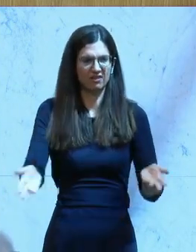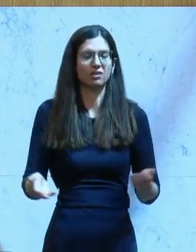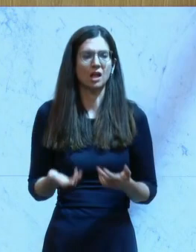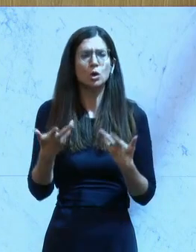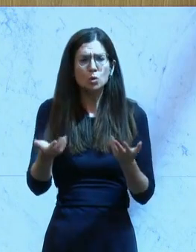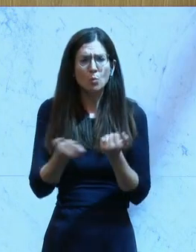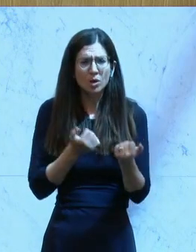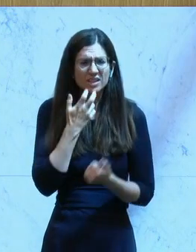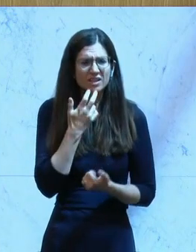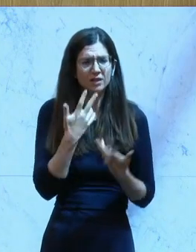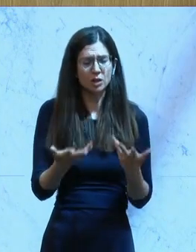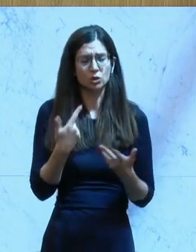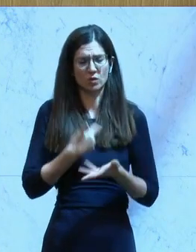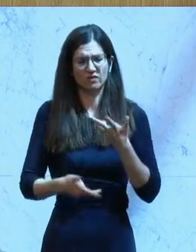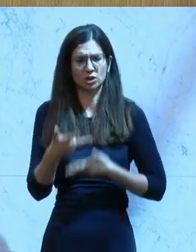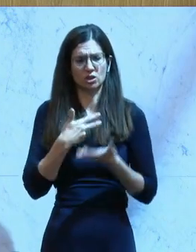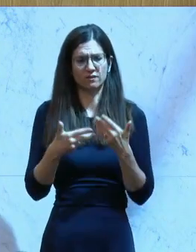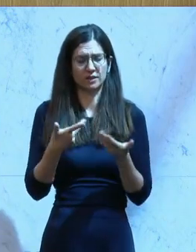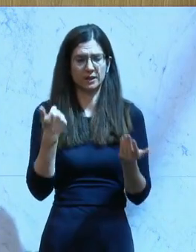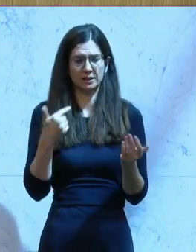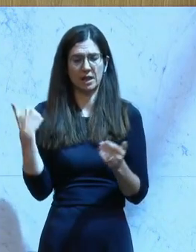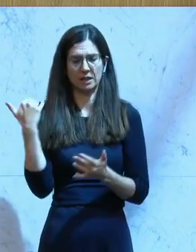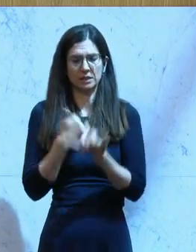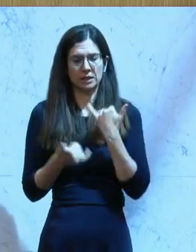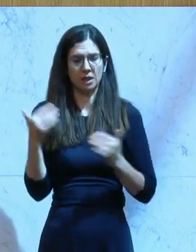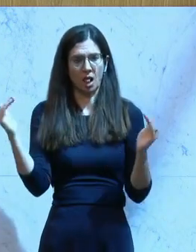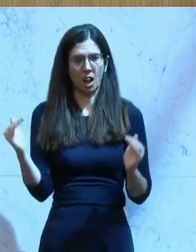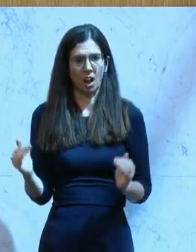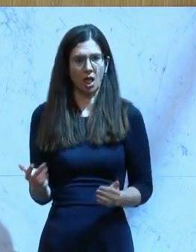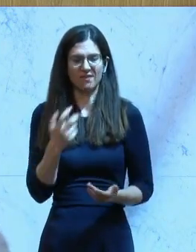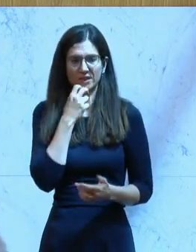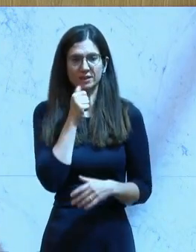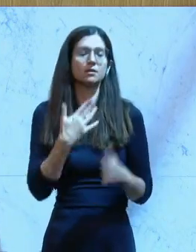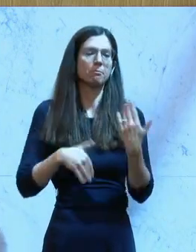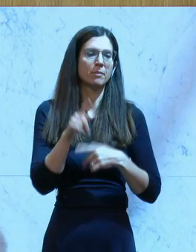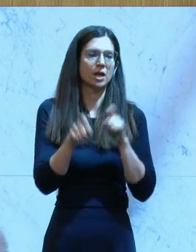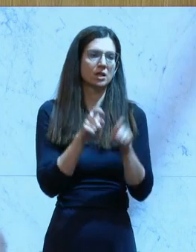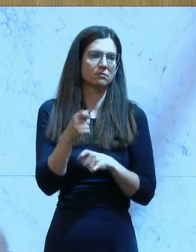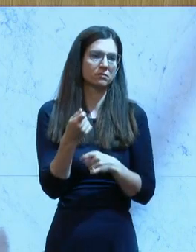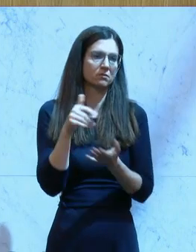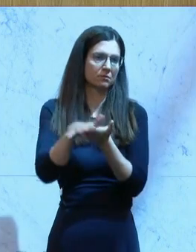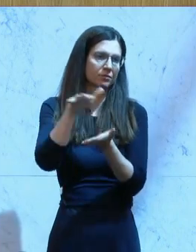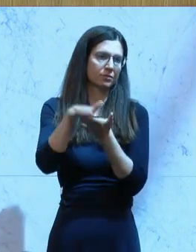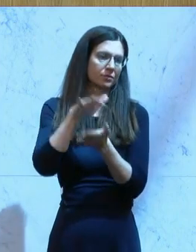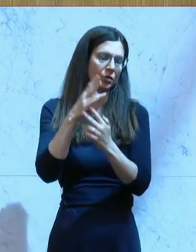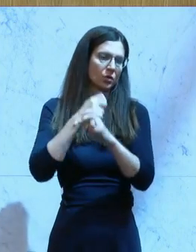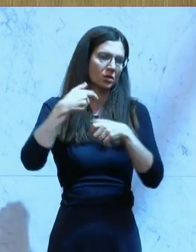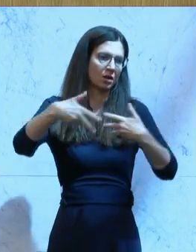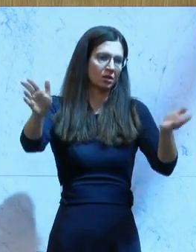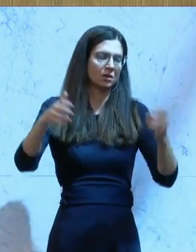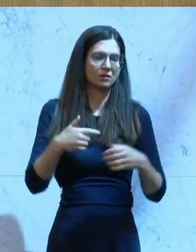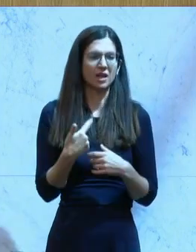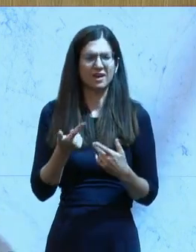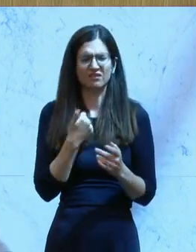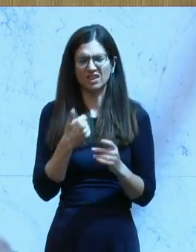Sie wollen. Offenbar reicht Ihnen der wirtschaftliche Abstieg der letzten Jahre noch nicht. Sie wollen noch mehr Steuergeld raus aus Österreich verteilen, volle